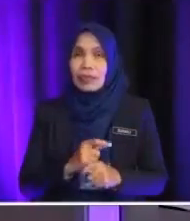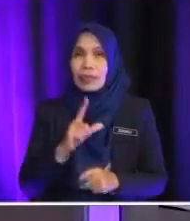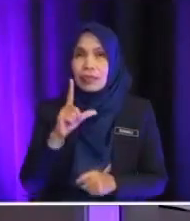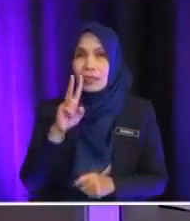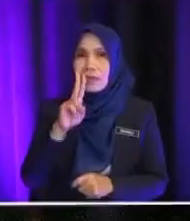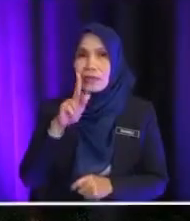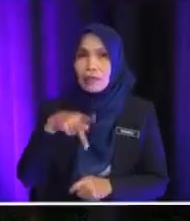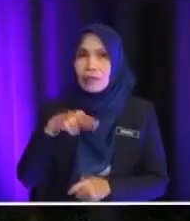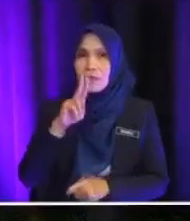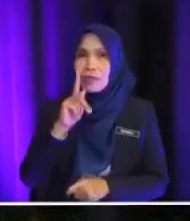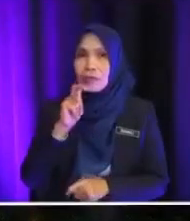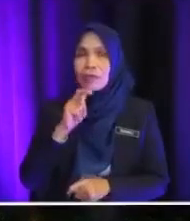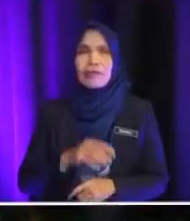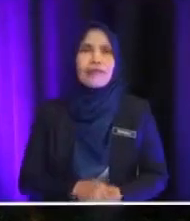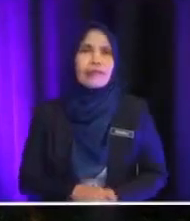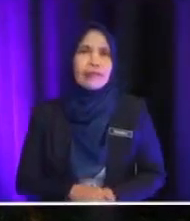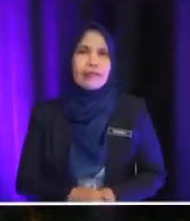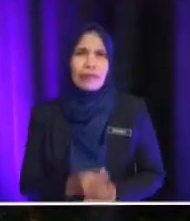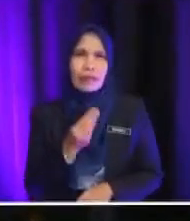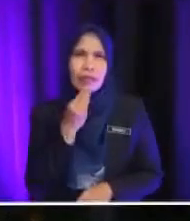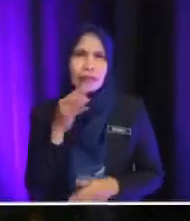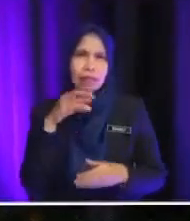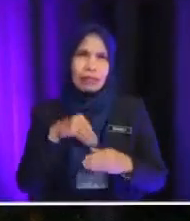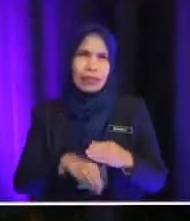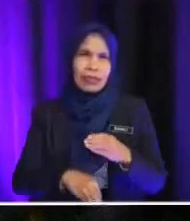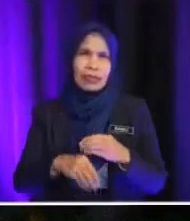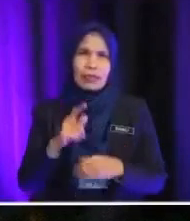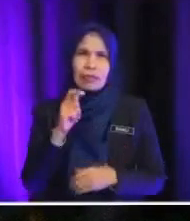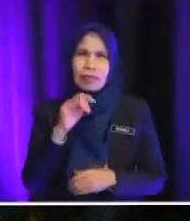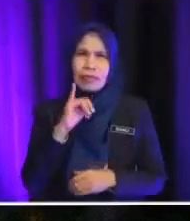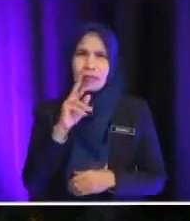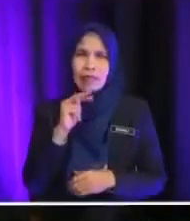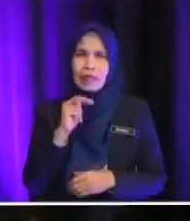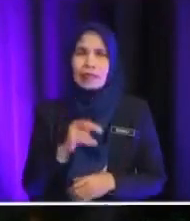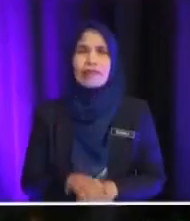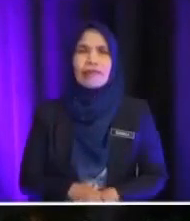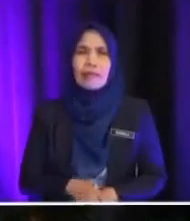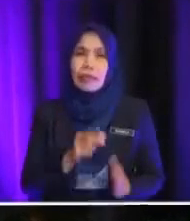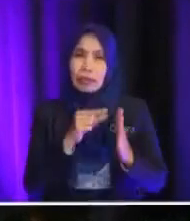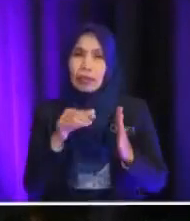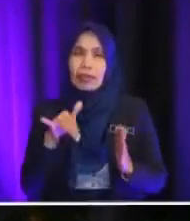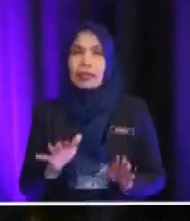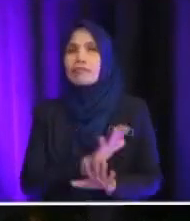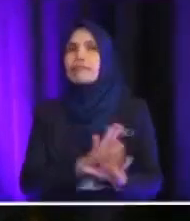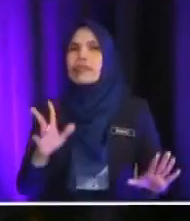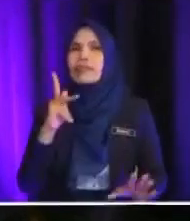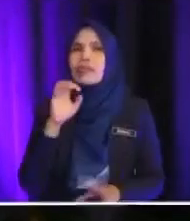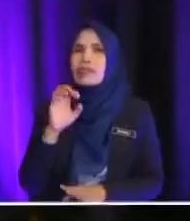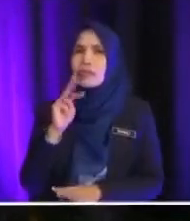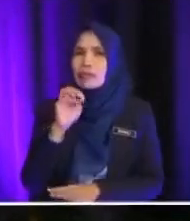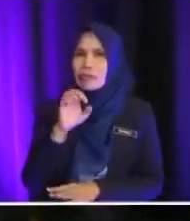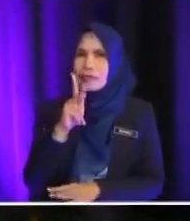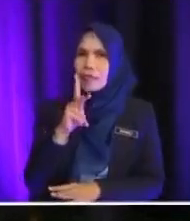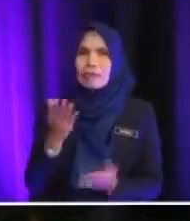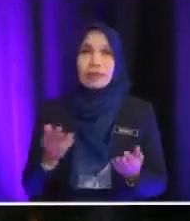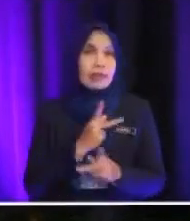nak pilih dia? Mungkin tin tu tidak kemik ke? Betul, bagus Ria. Okey, baik, terima kasih cikgu, itulah